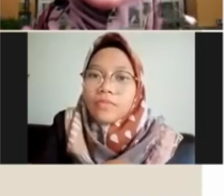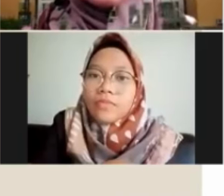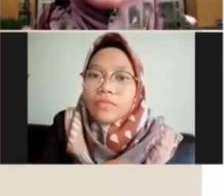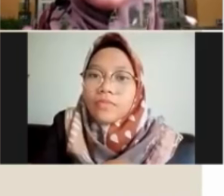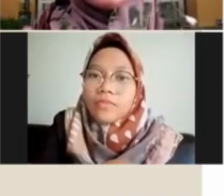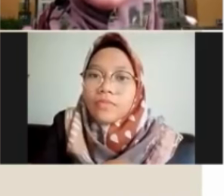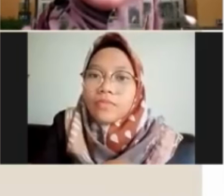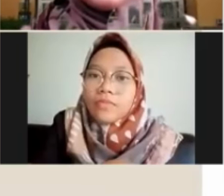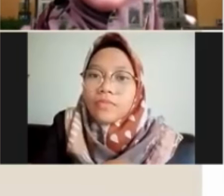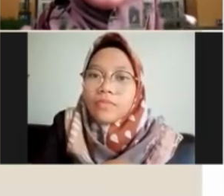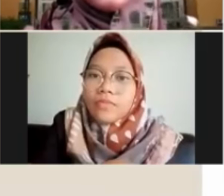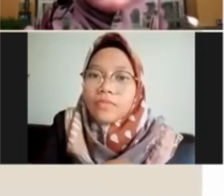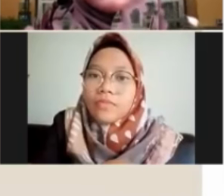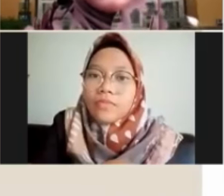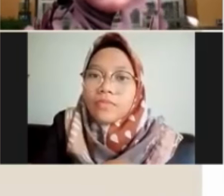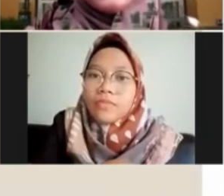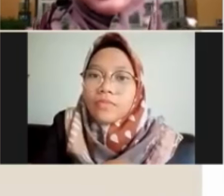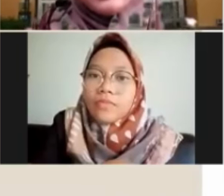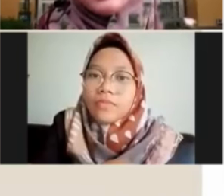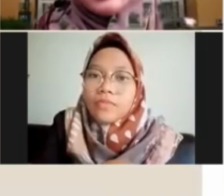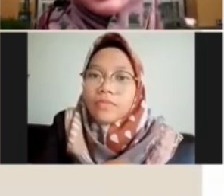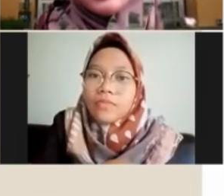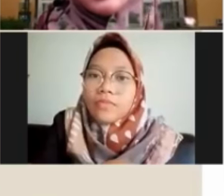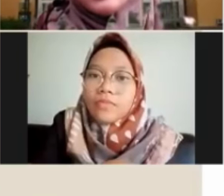benda asing atau